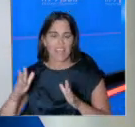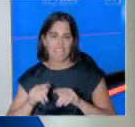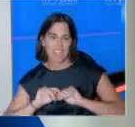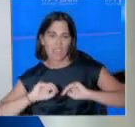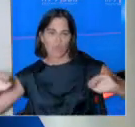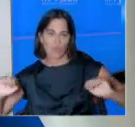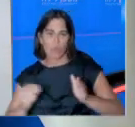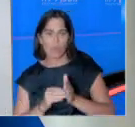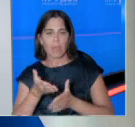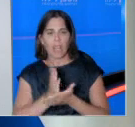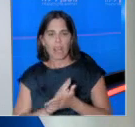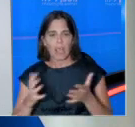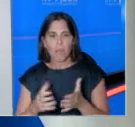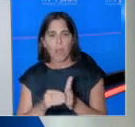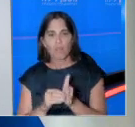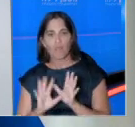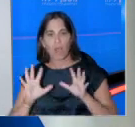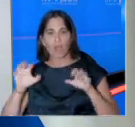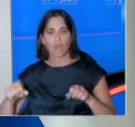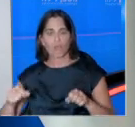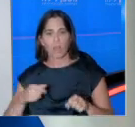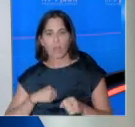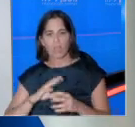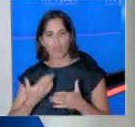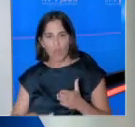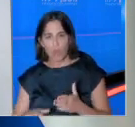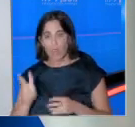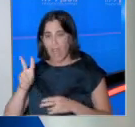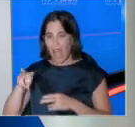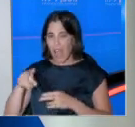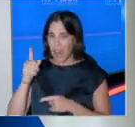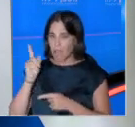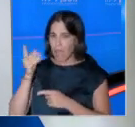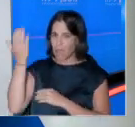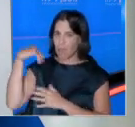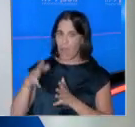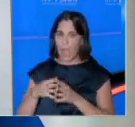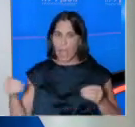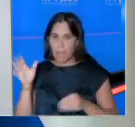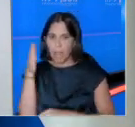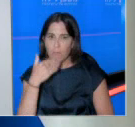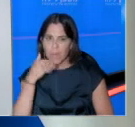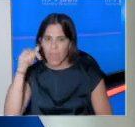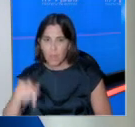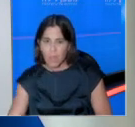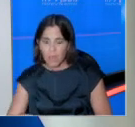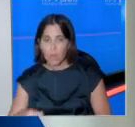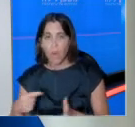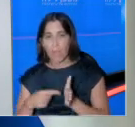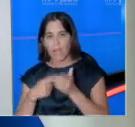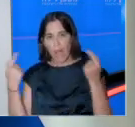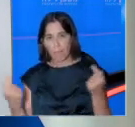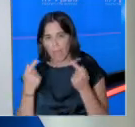העם כדי לחסות על הכישלון. לפני 2000 שנה איבדנו מדינה יהודית כאן בגלל מריבות